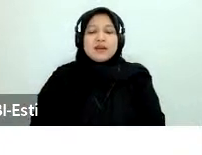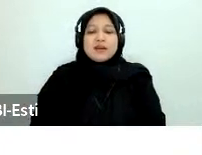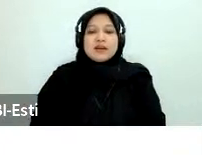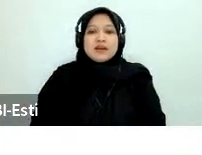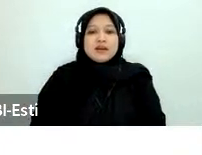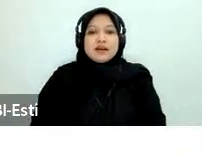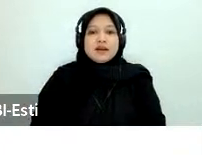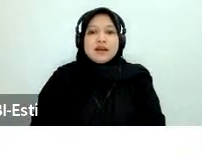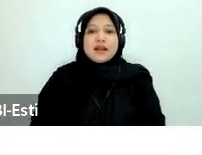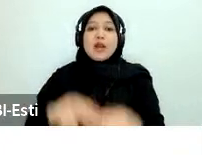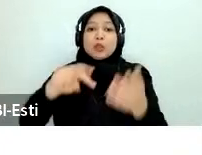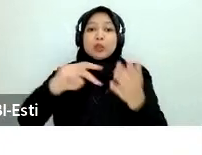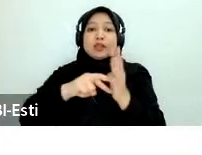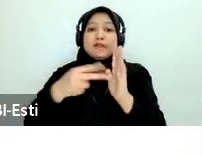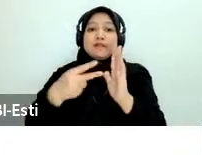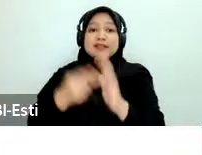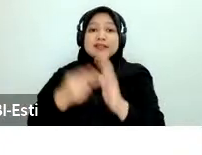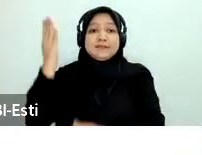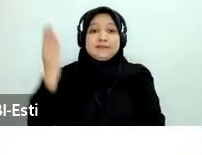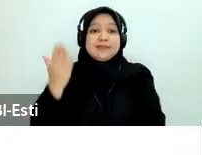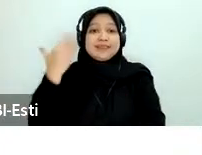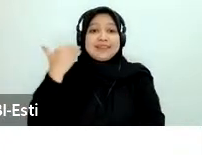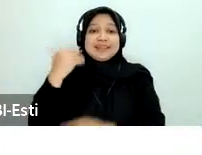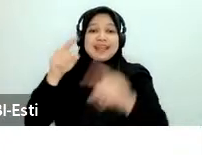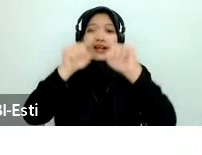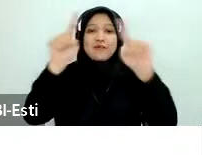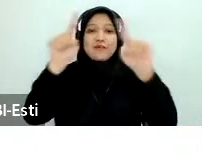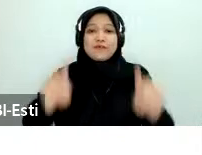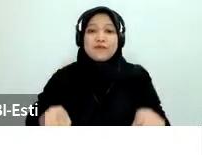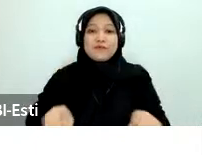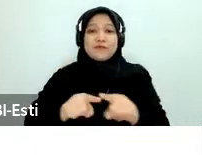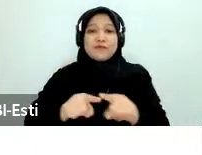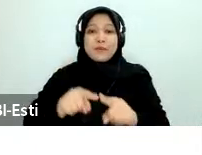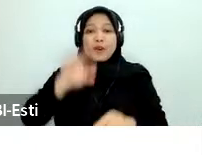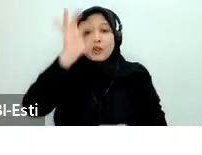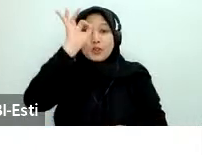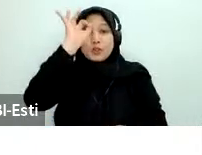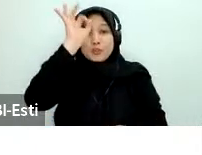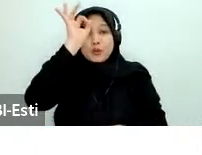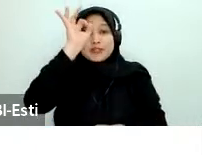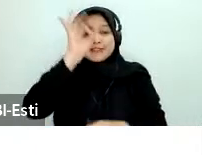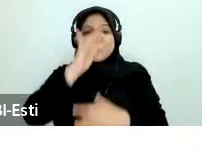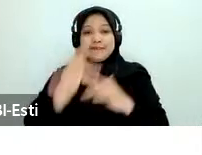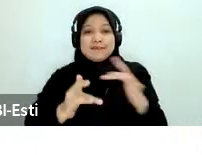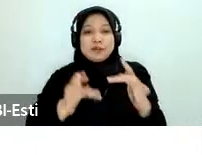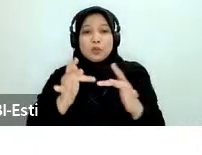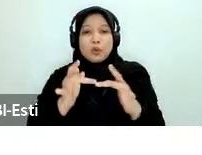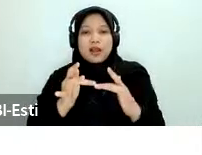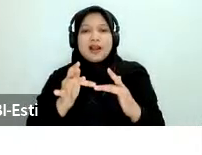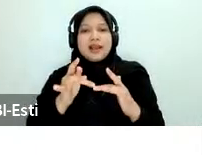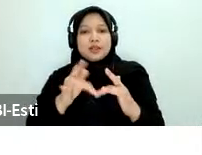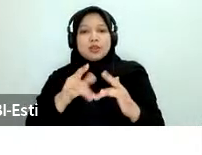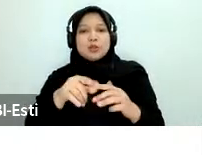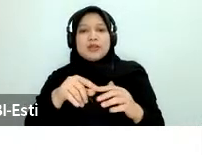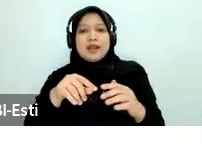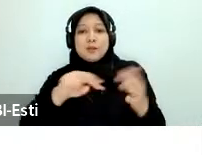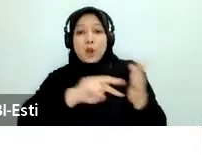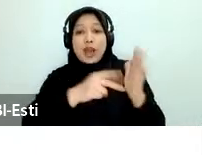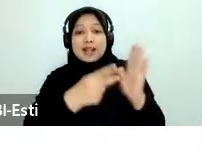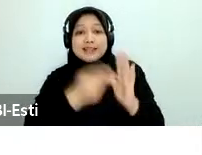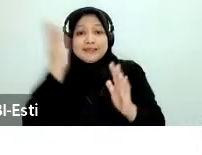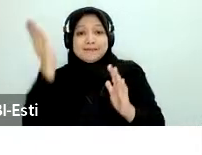yang Saya tunjukkan tadi pom virtual polisi itu polisi virtual tidak masuk dalam definisi ini nah ini adalah